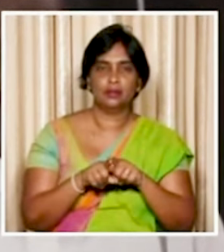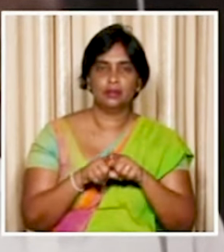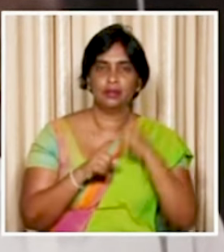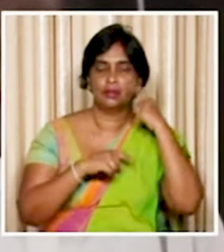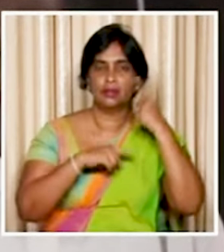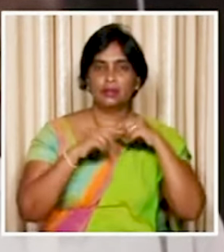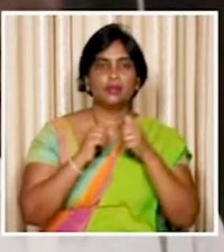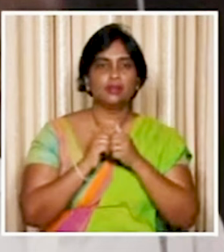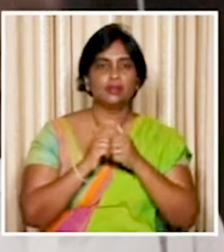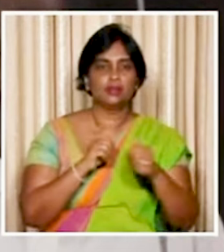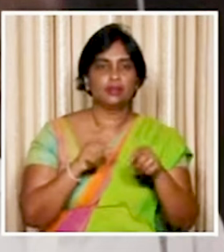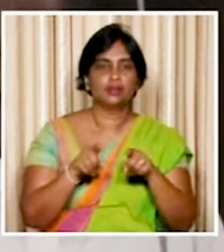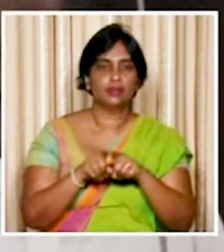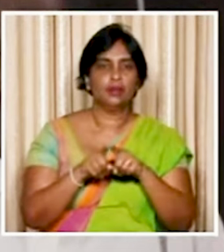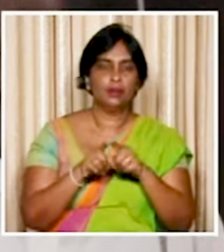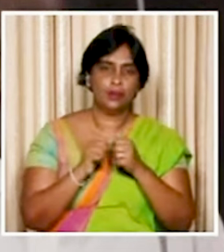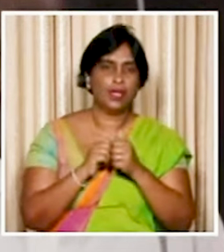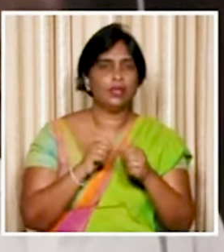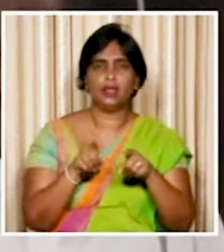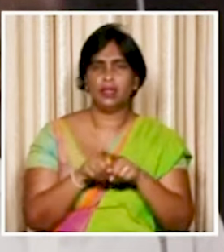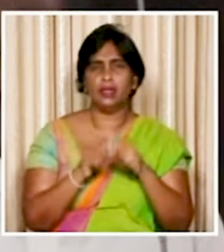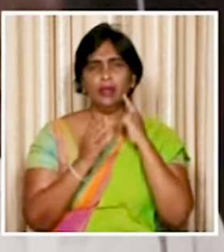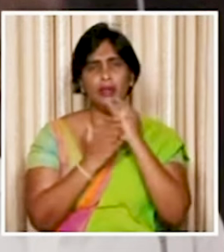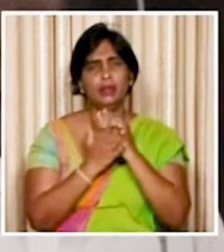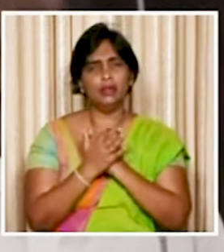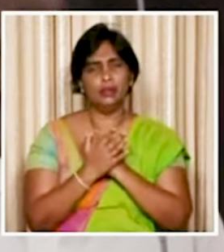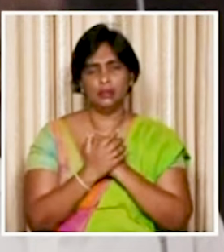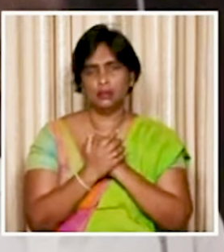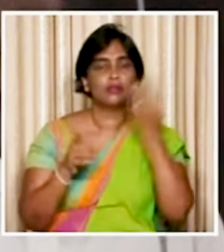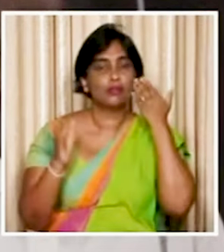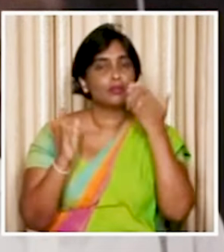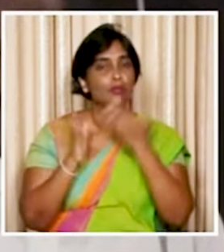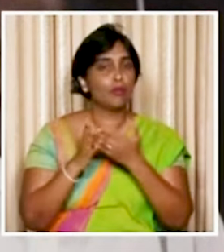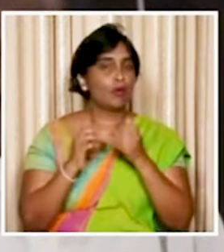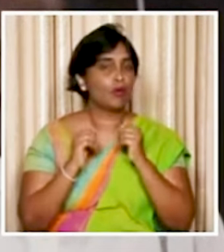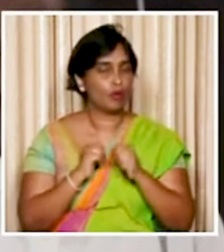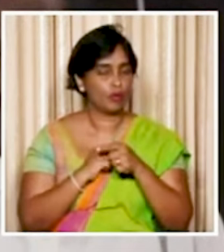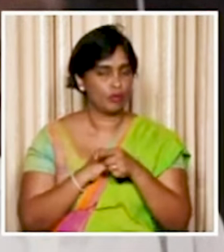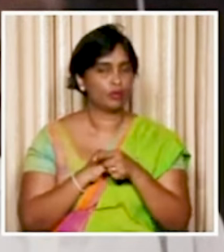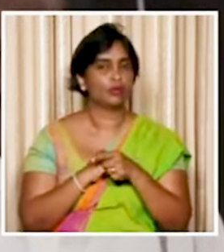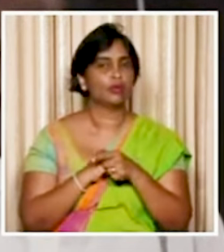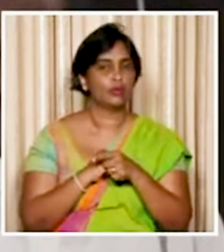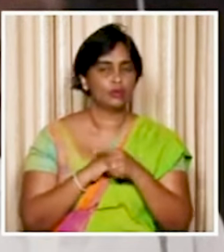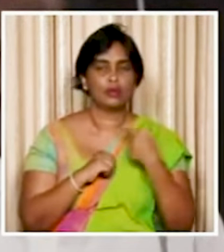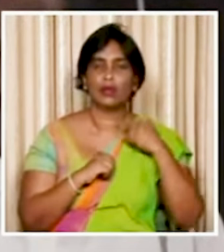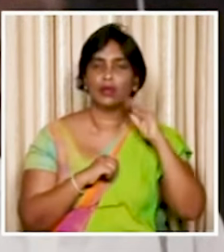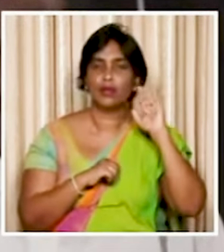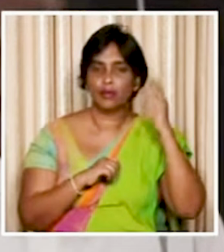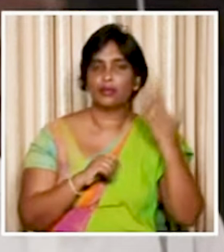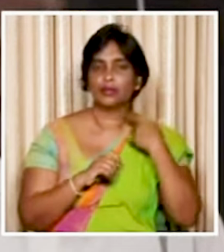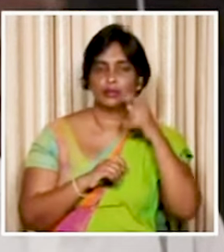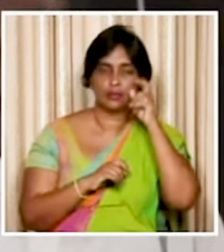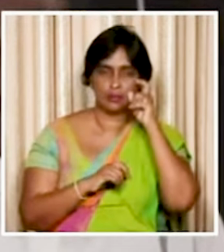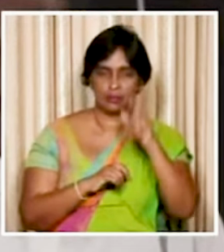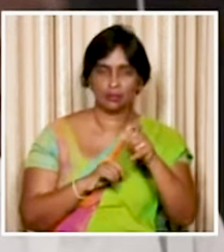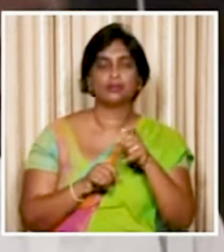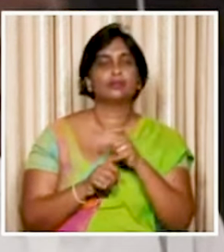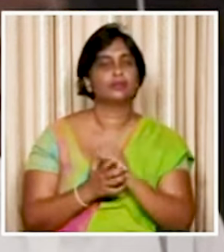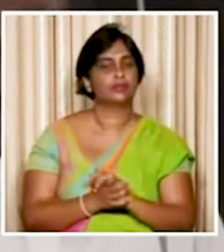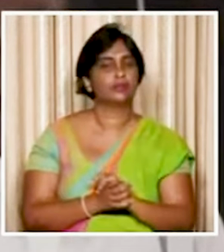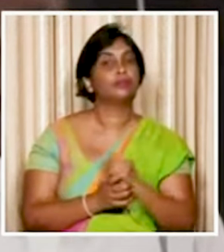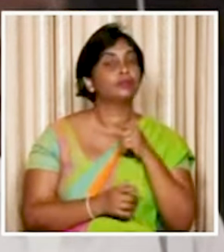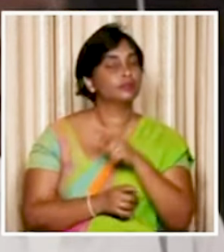இனவிகிதாசாரமும் எவ்வாறு இருக்கிறது என்பதை இந்த ஆட்சியாளர்கள் எடுத்த எவ்வளவு தந்திரமான நகர்வுகளின்